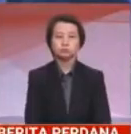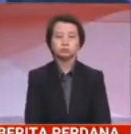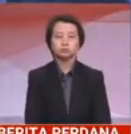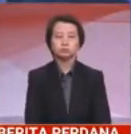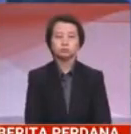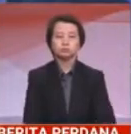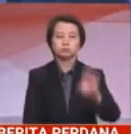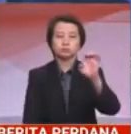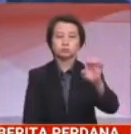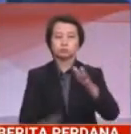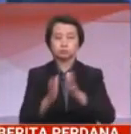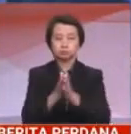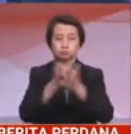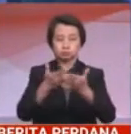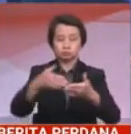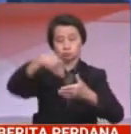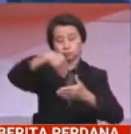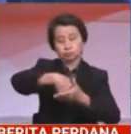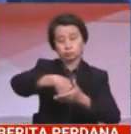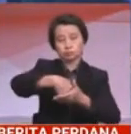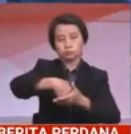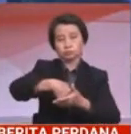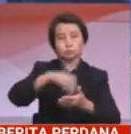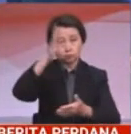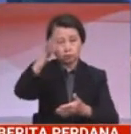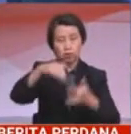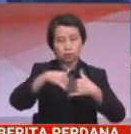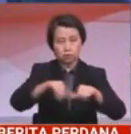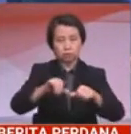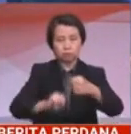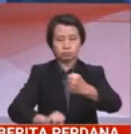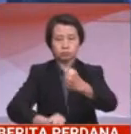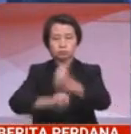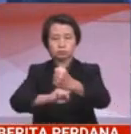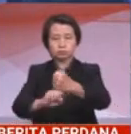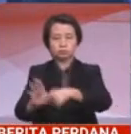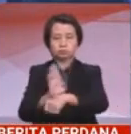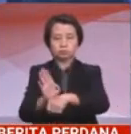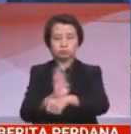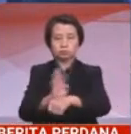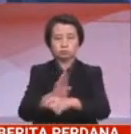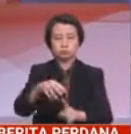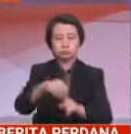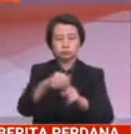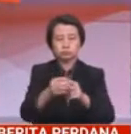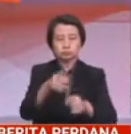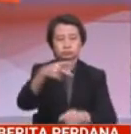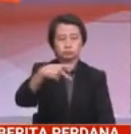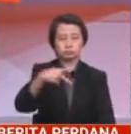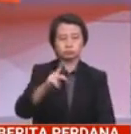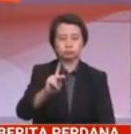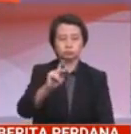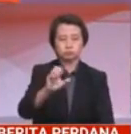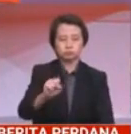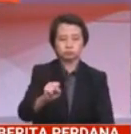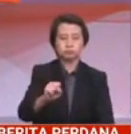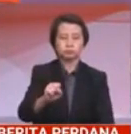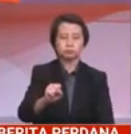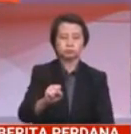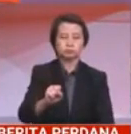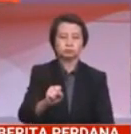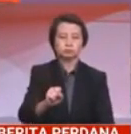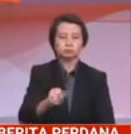platform e-dompet tempatan BUS akan terus menyokong perniagaan khususnya perusahaan kecil dan sederhana